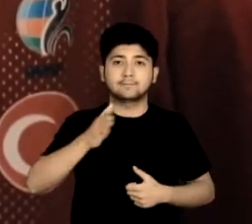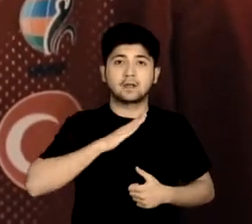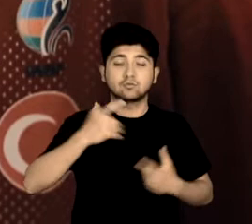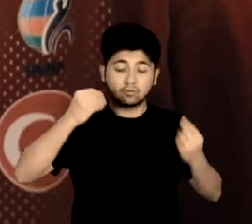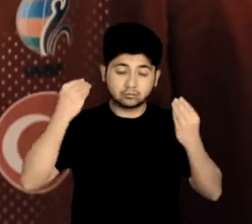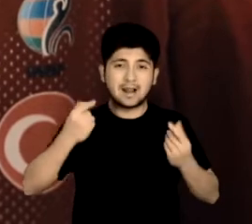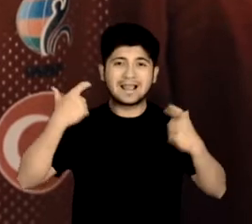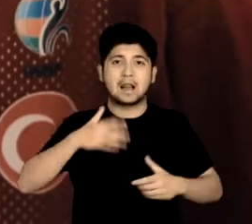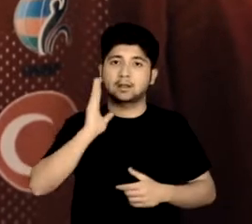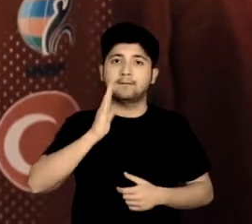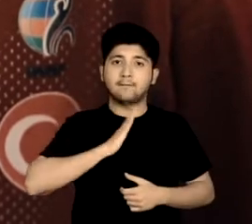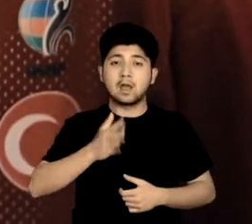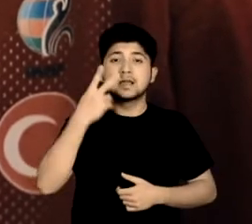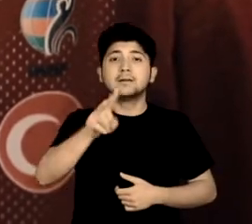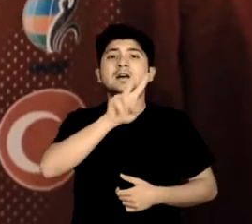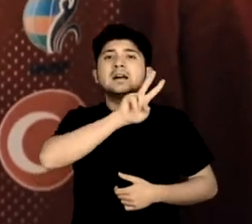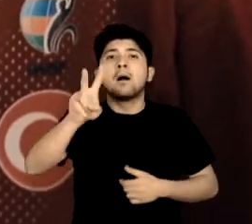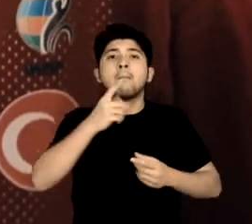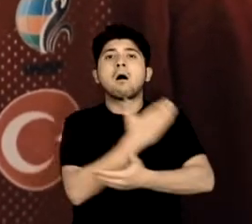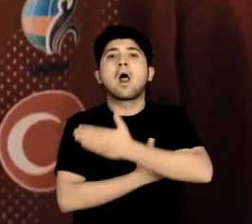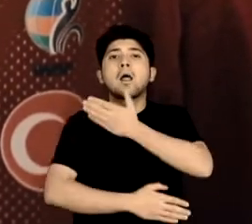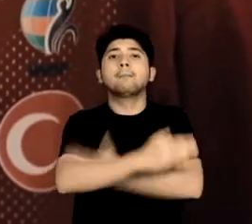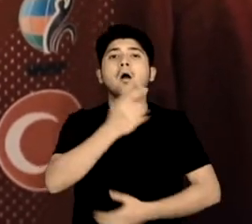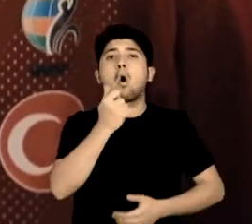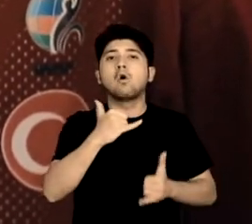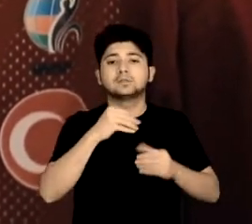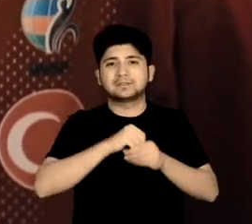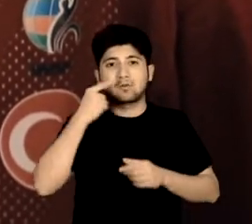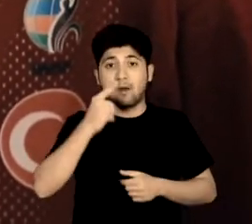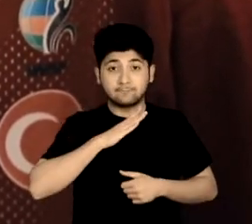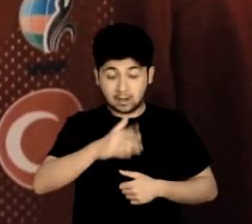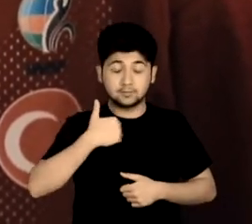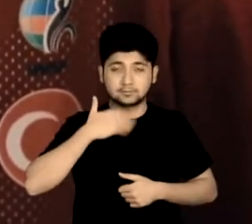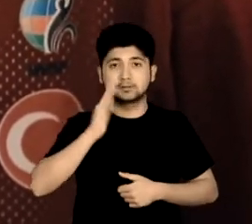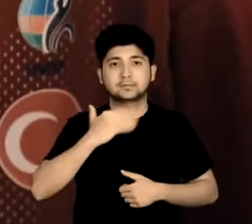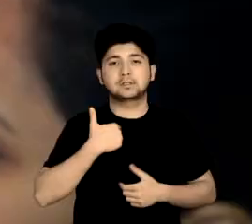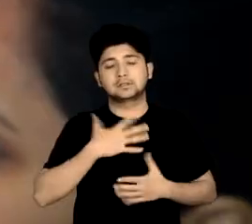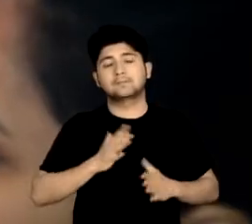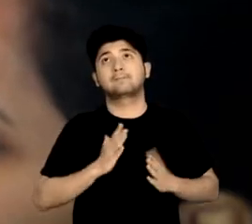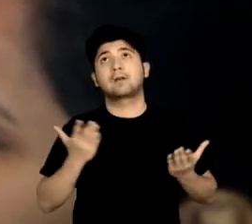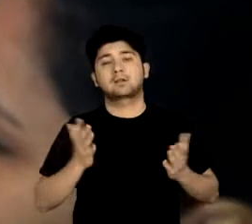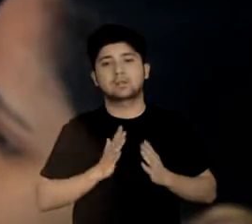başaracağız ve çok güzel yerlere geleceğiz. 2020 Paralimpik oyunlarına da inşallah çok güzel şeyler çıkaracağız.